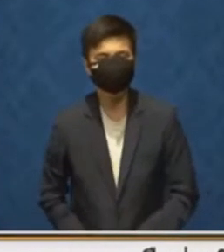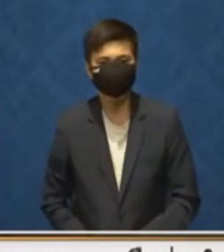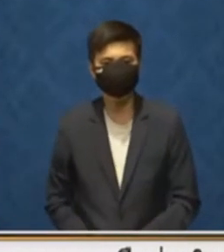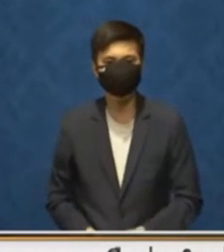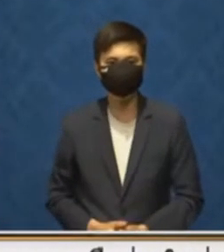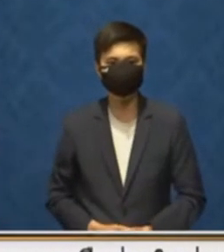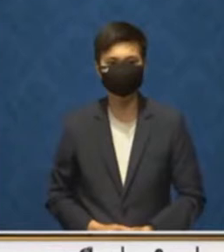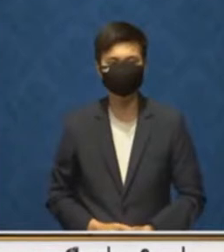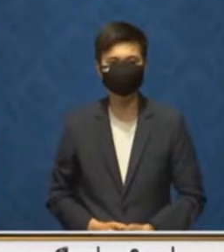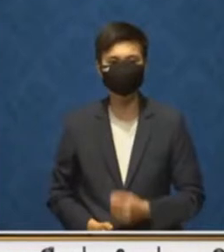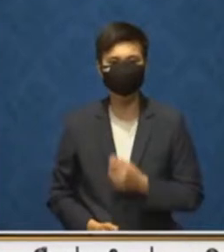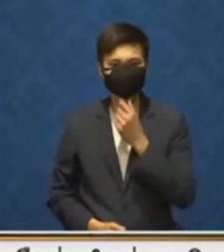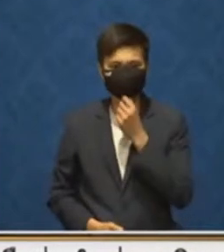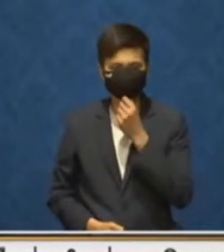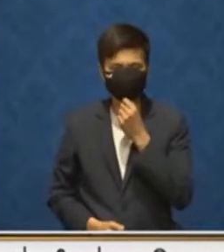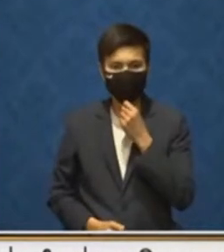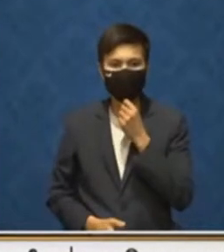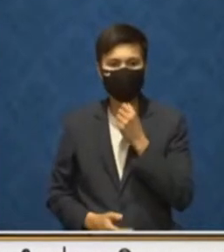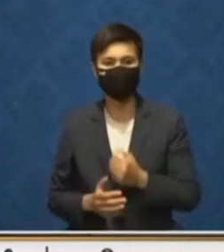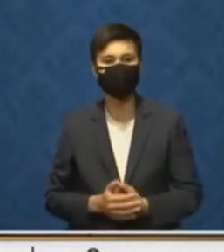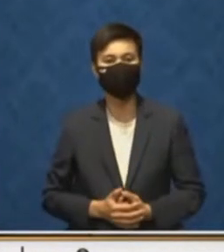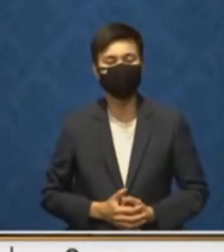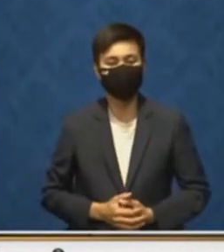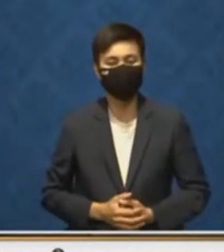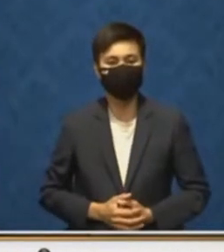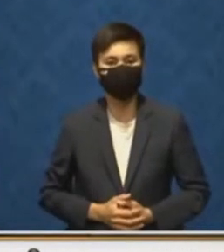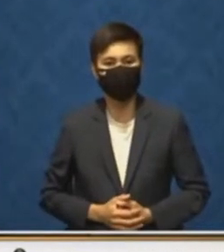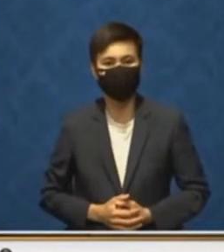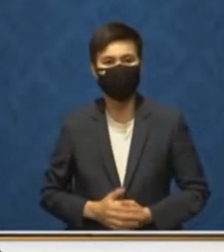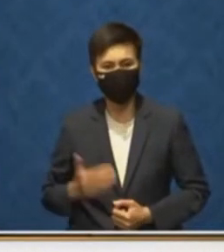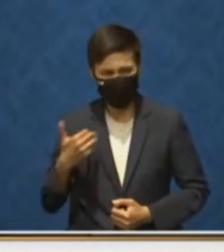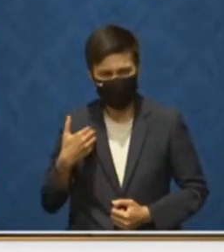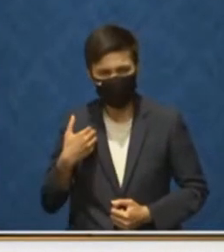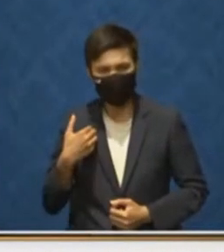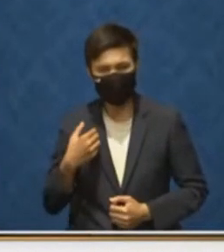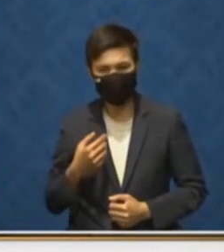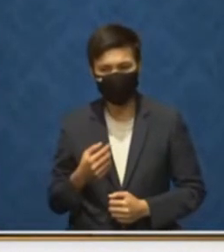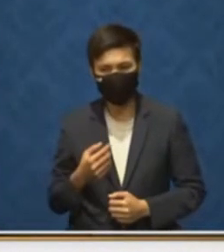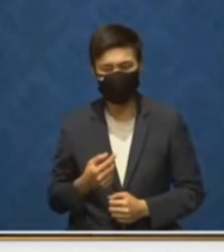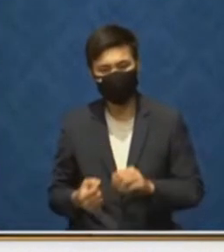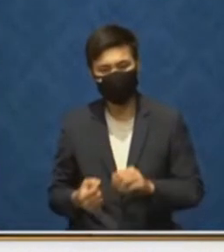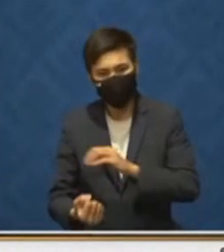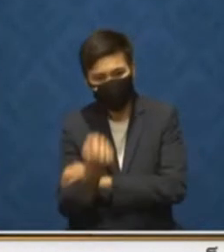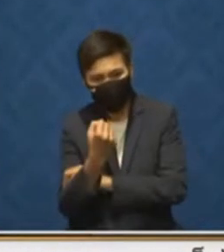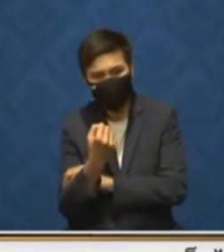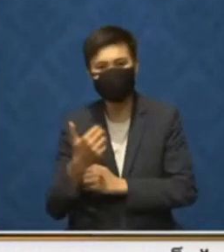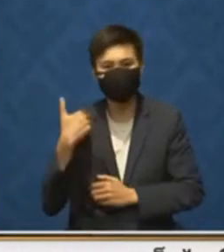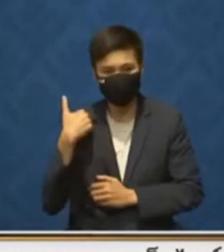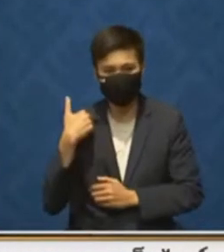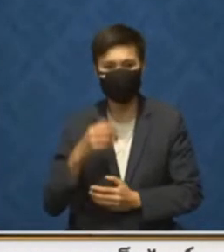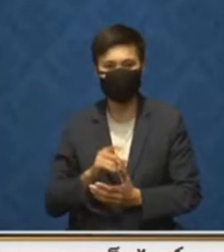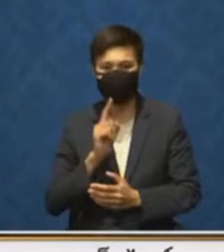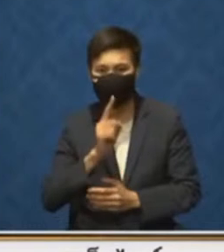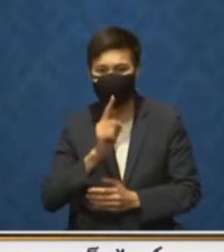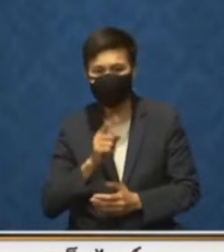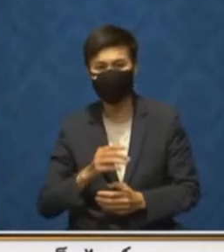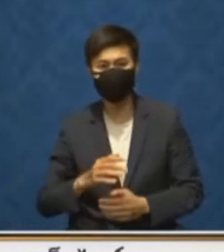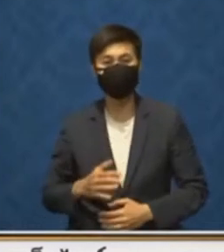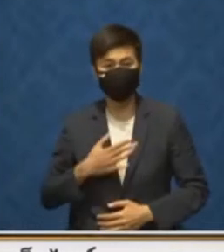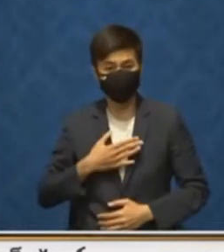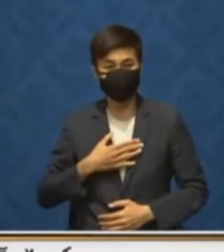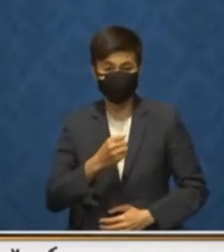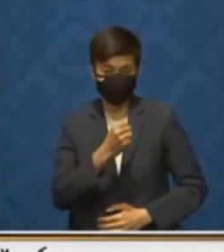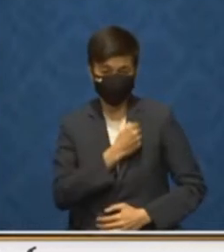กับบางแห่งมีการให้ของลับอะไรต่างๆเยอะแยะนะครับถ้าเป็นผมผมไม่ทนอยู่หรอกไม่ได้